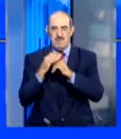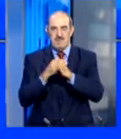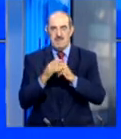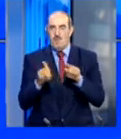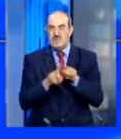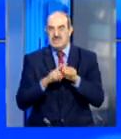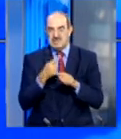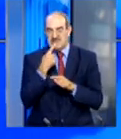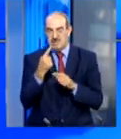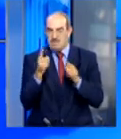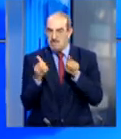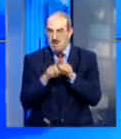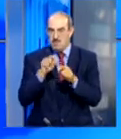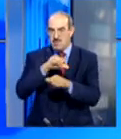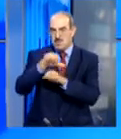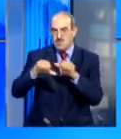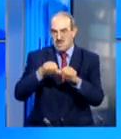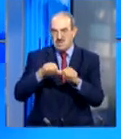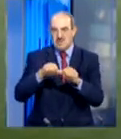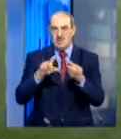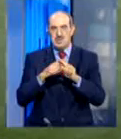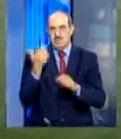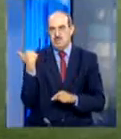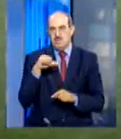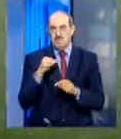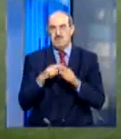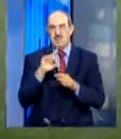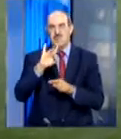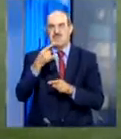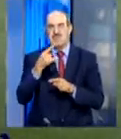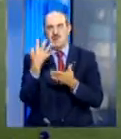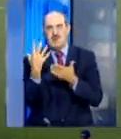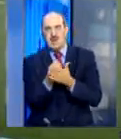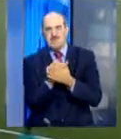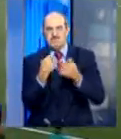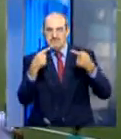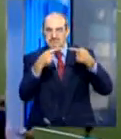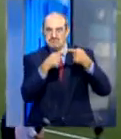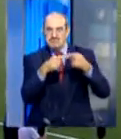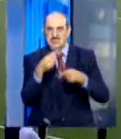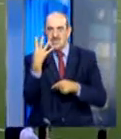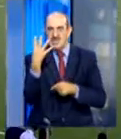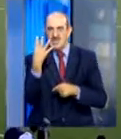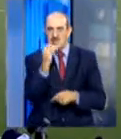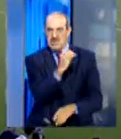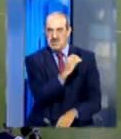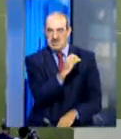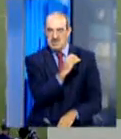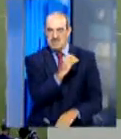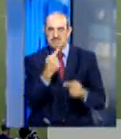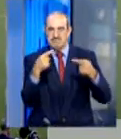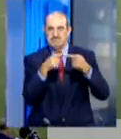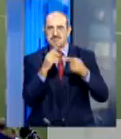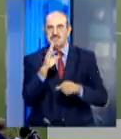هذا ولنفس الجولة فاز أمس فريق مولودية الجزائر بنتيجة عريضة على فريق نجم